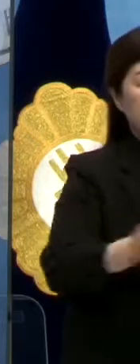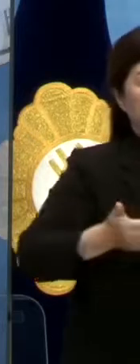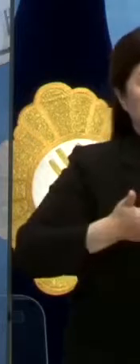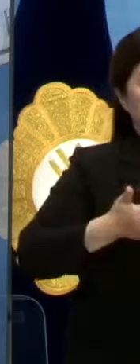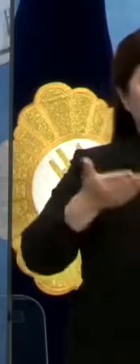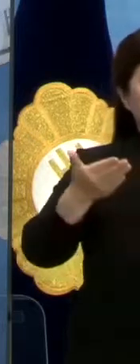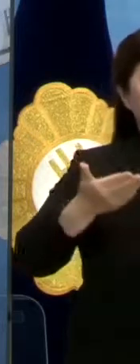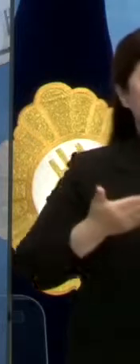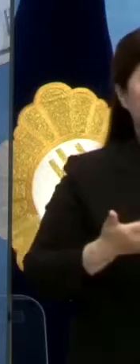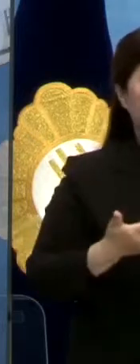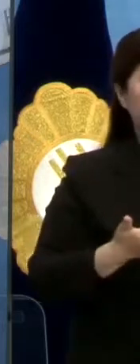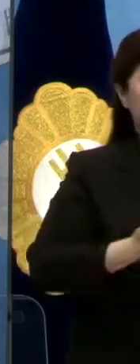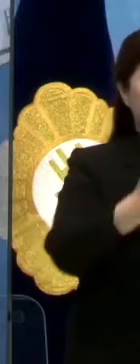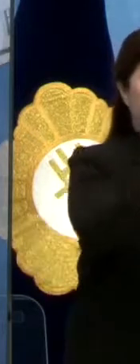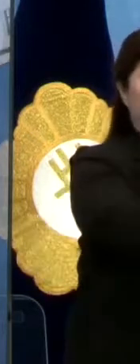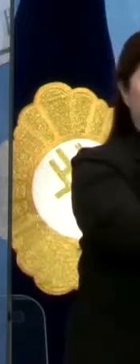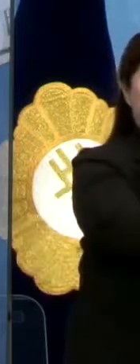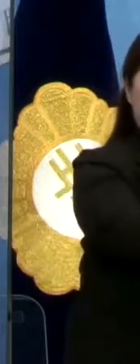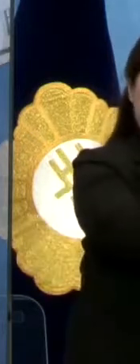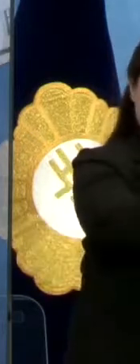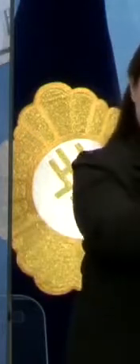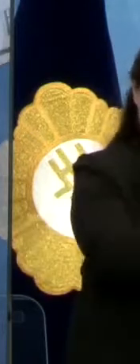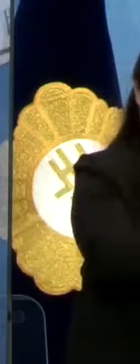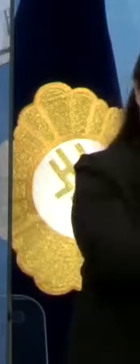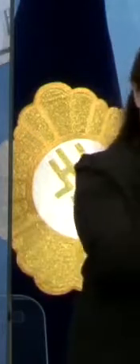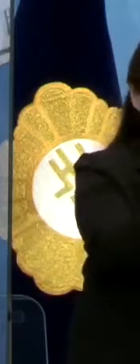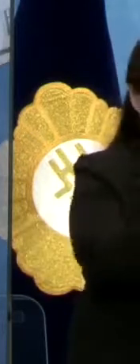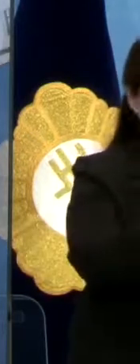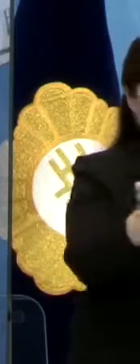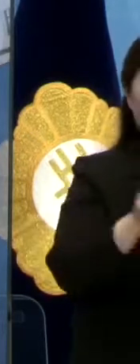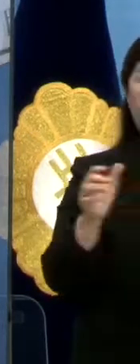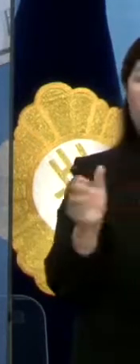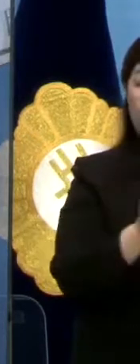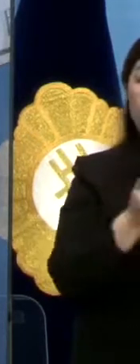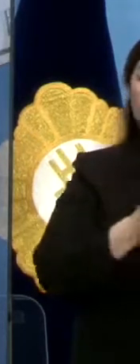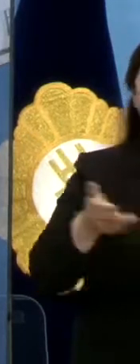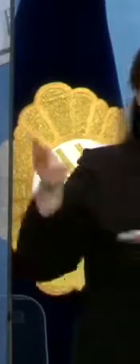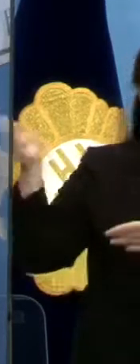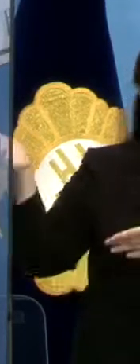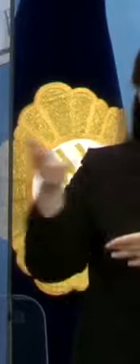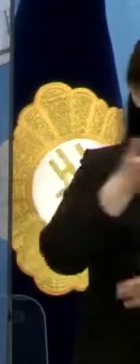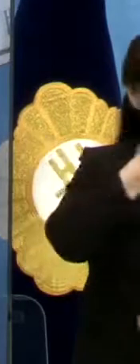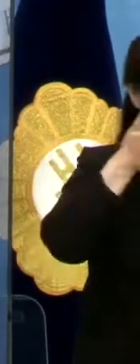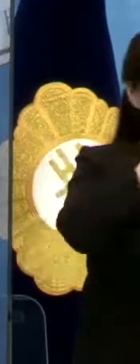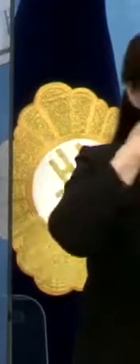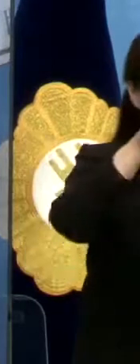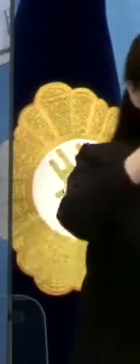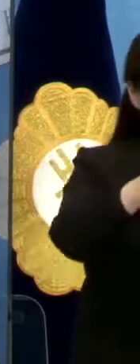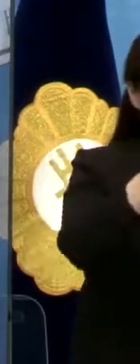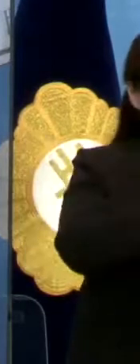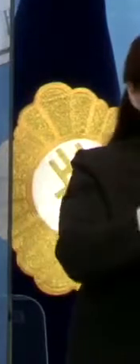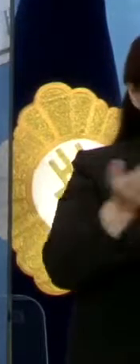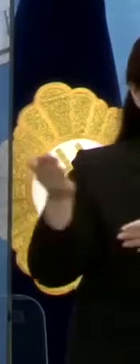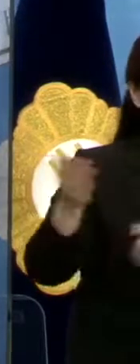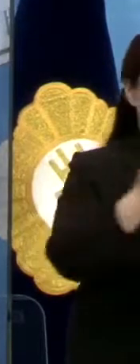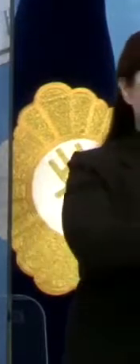받아서 공적서 등을 정리해서 접수했습니다. 이게 이제 영문 공적서입니다. 공적서에